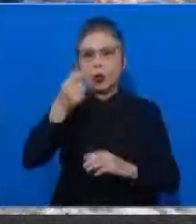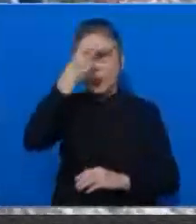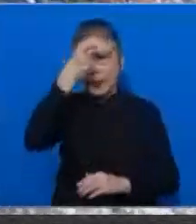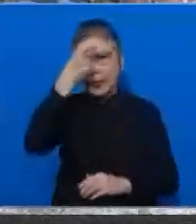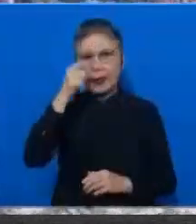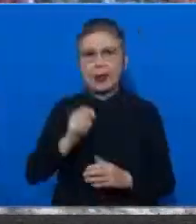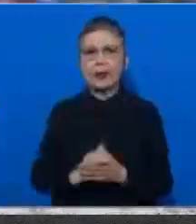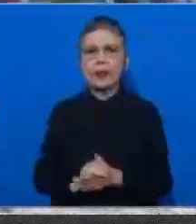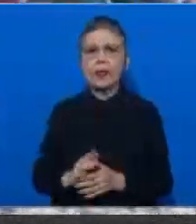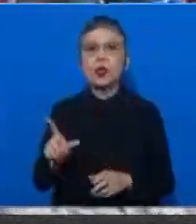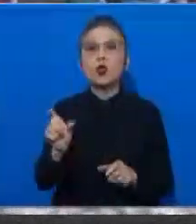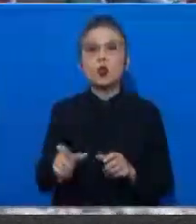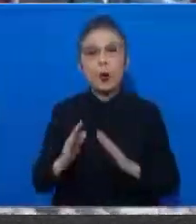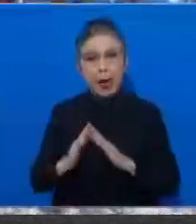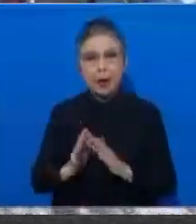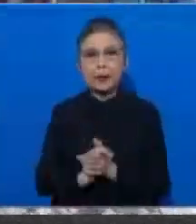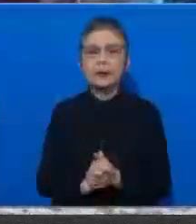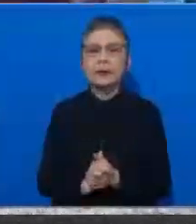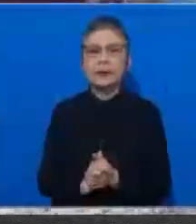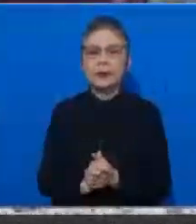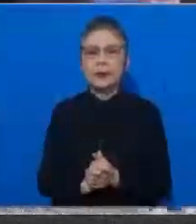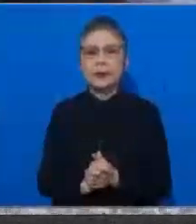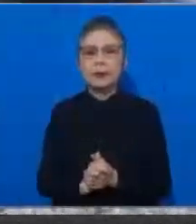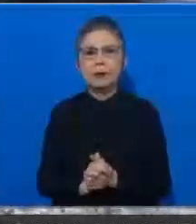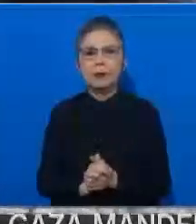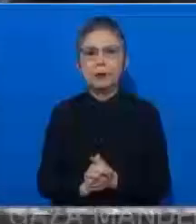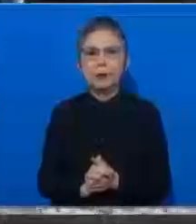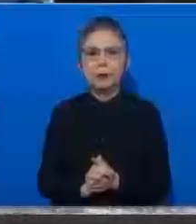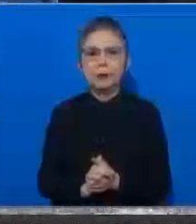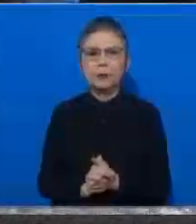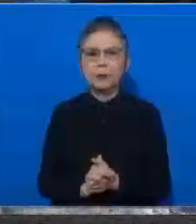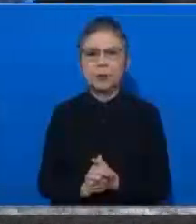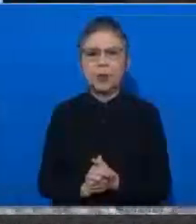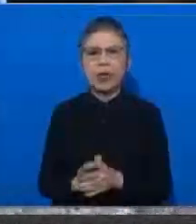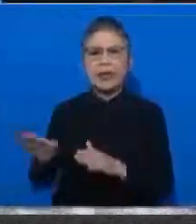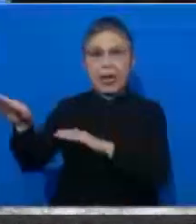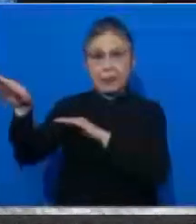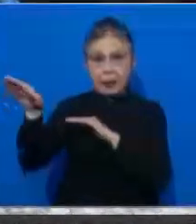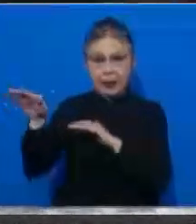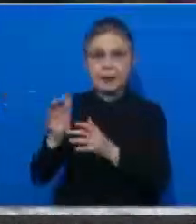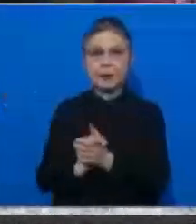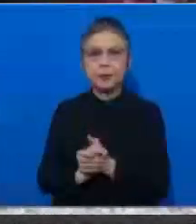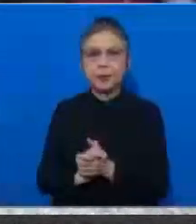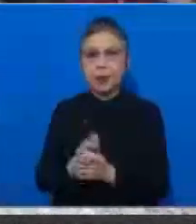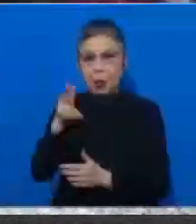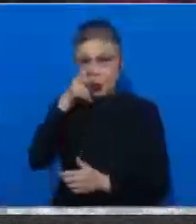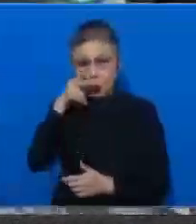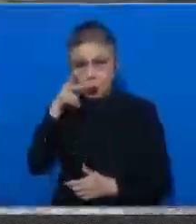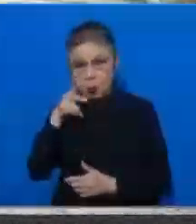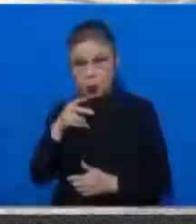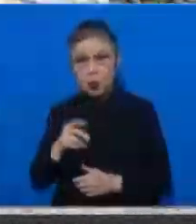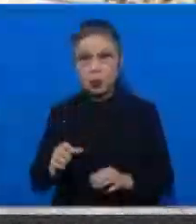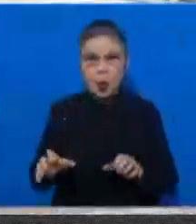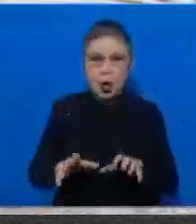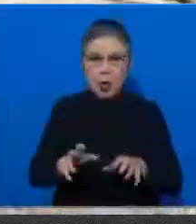Bangko menuju rumah duka di Desa Pulau Baru, Kecamatan Batang Mas Sumai. Kejadian ini sempat diabadikan oleh warga